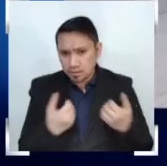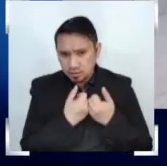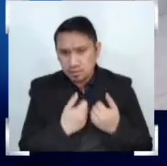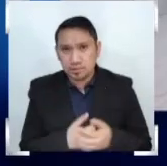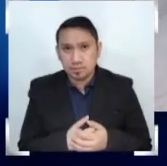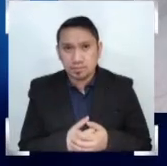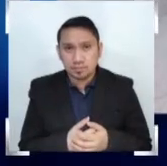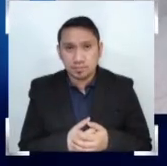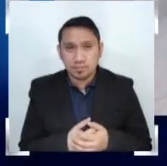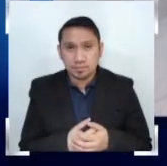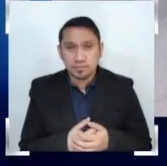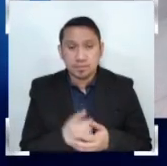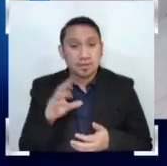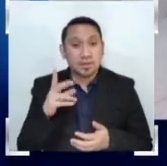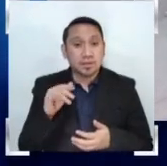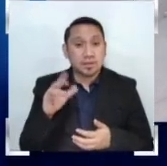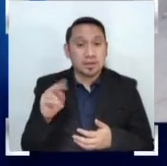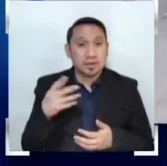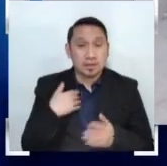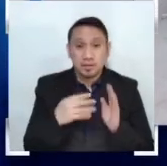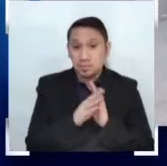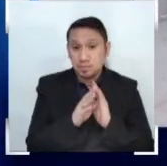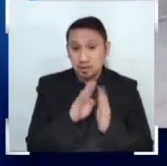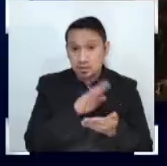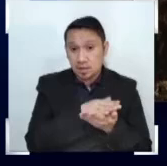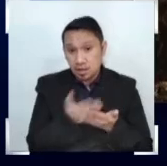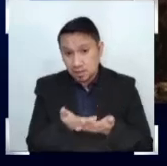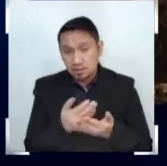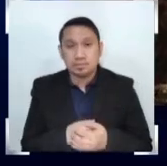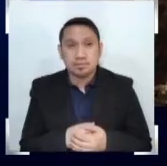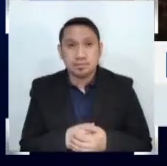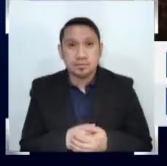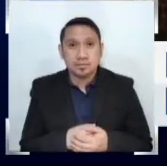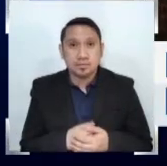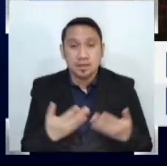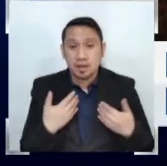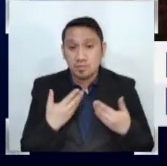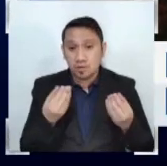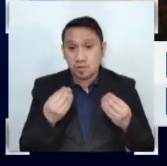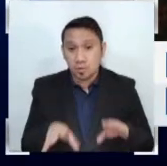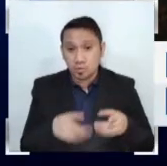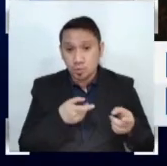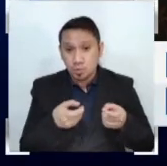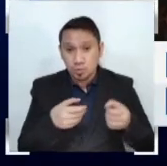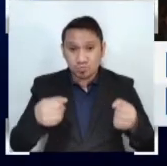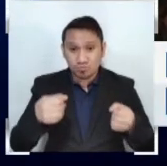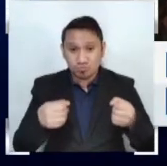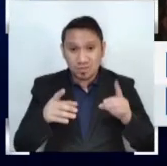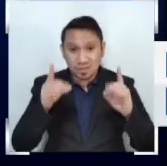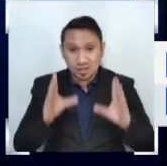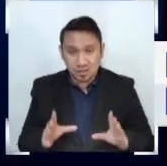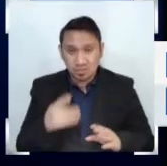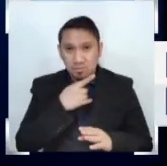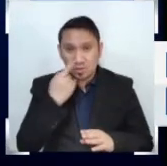Sanchez Mira, Cagayan, isang pampaserong bus ang tumagilid. Ayon sa mga otoridad, nawalan umano ng kontrol sa manibela ang driver dahil